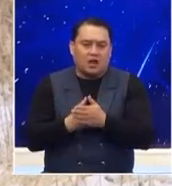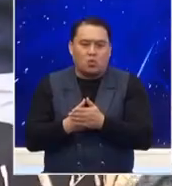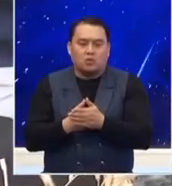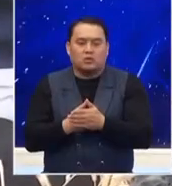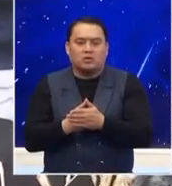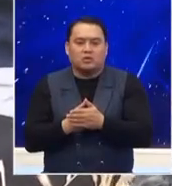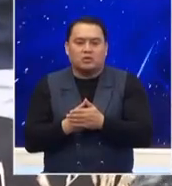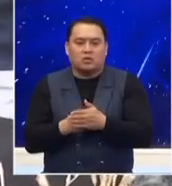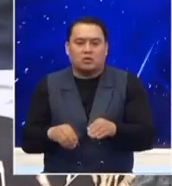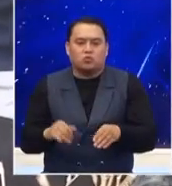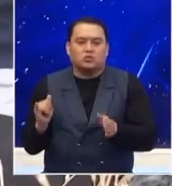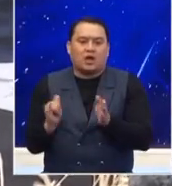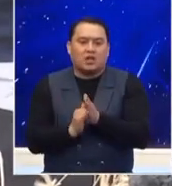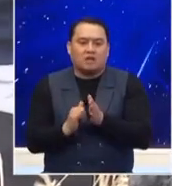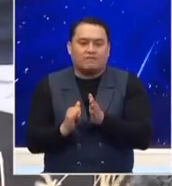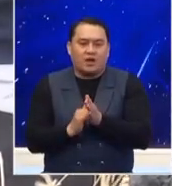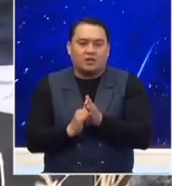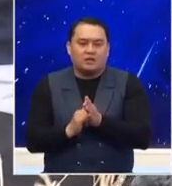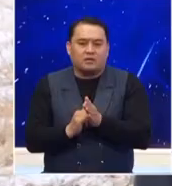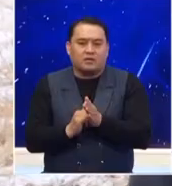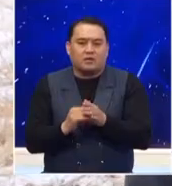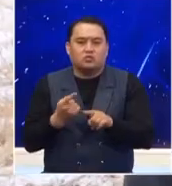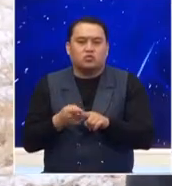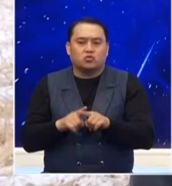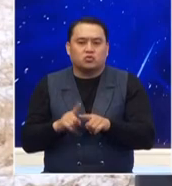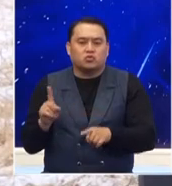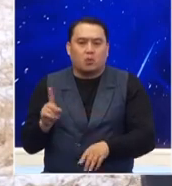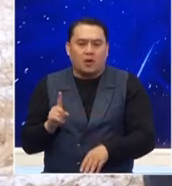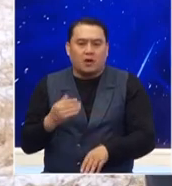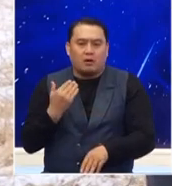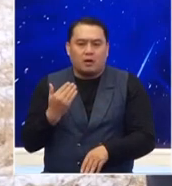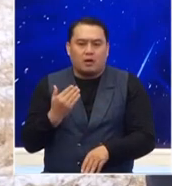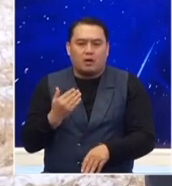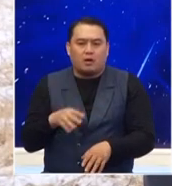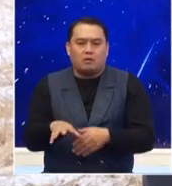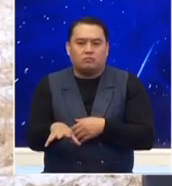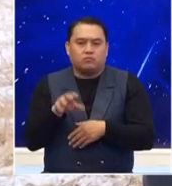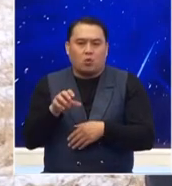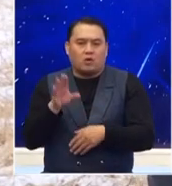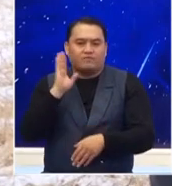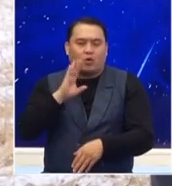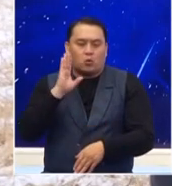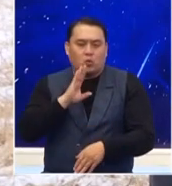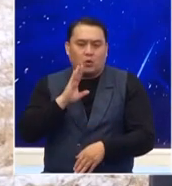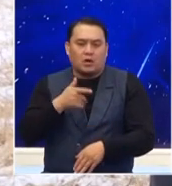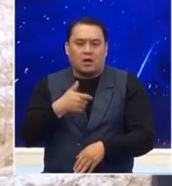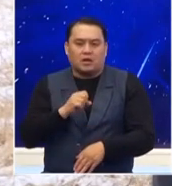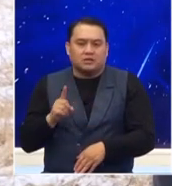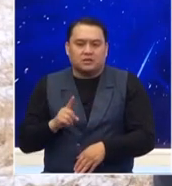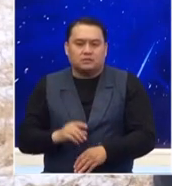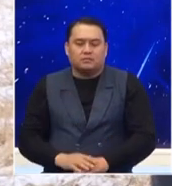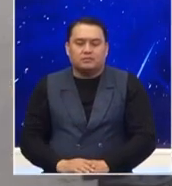населению. Устанавливаем конденсат-сборник для того, чтобы откачать воду из